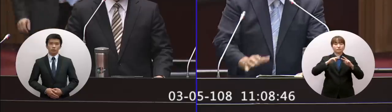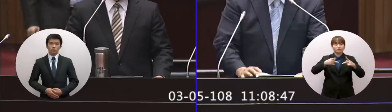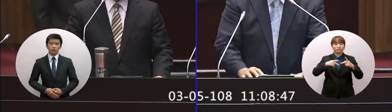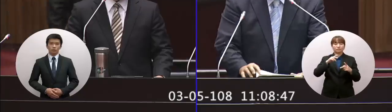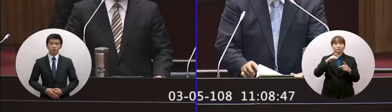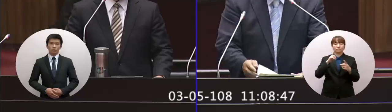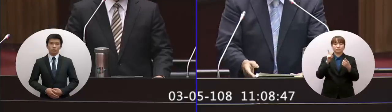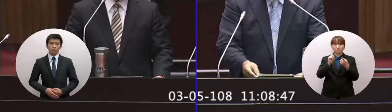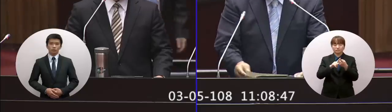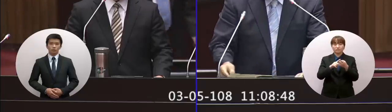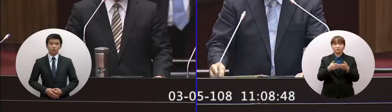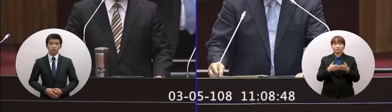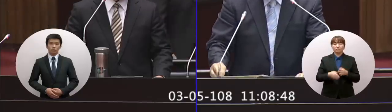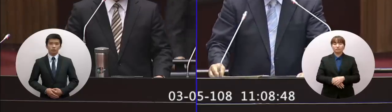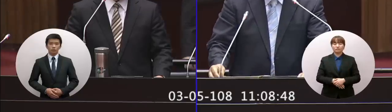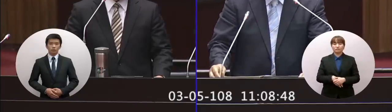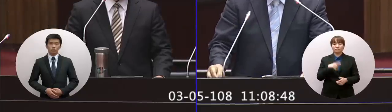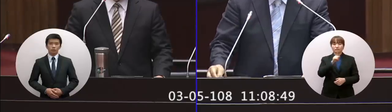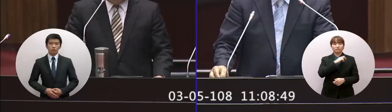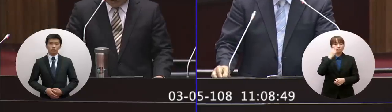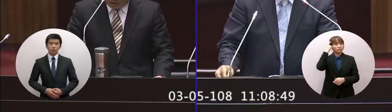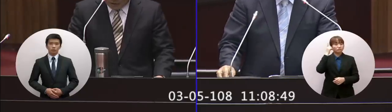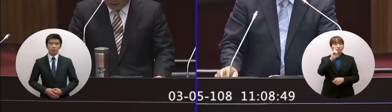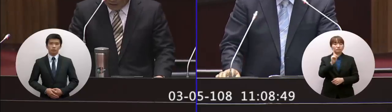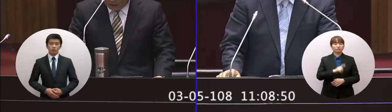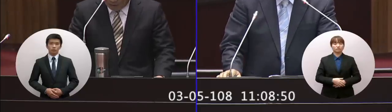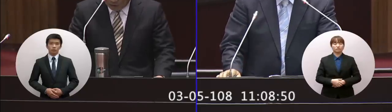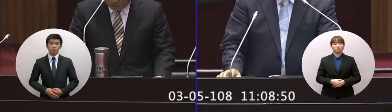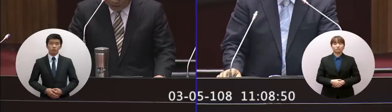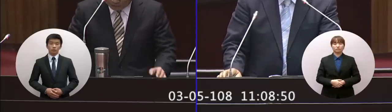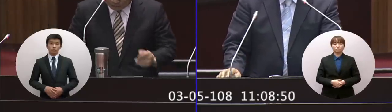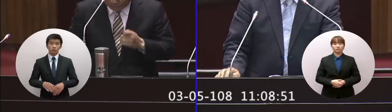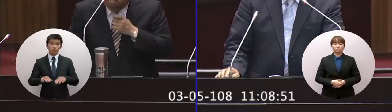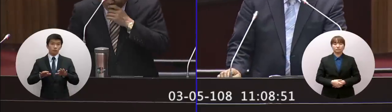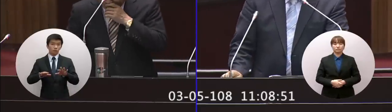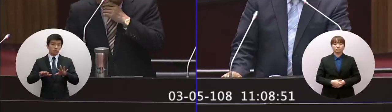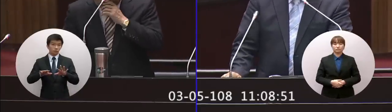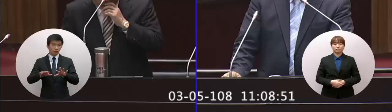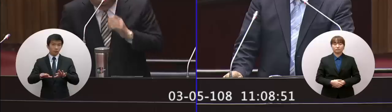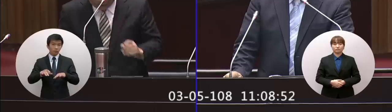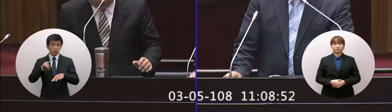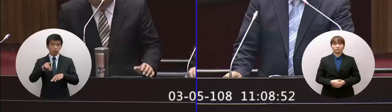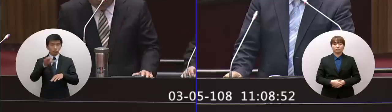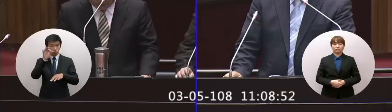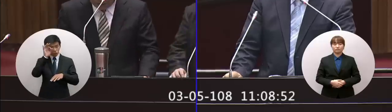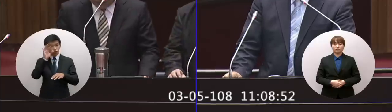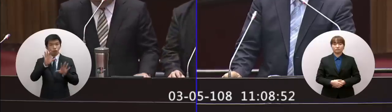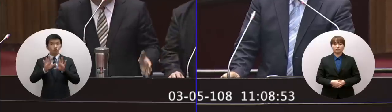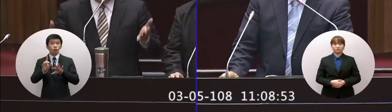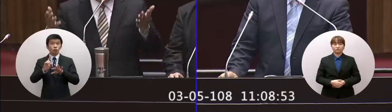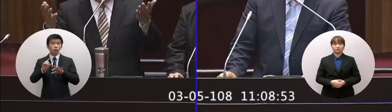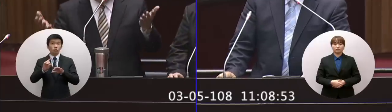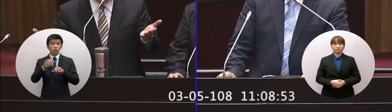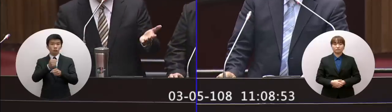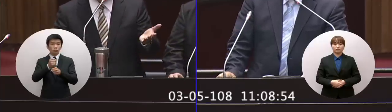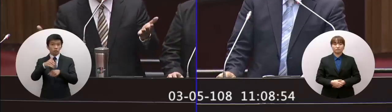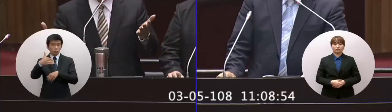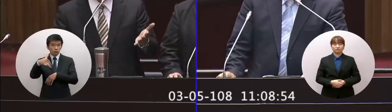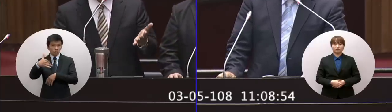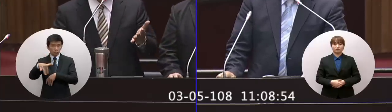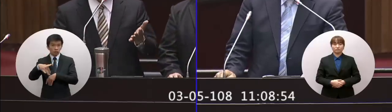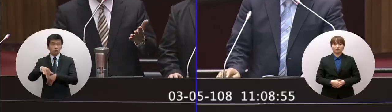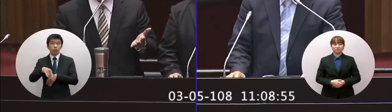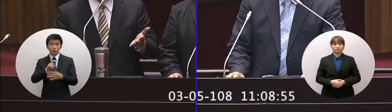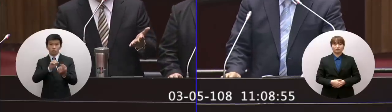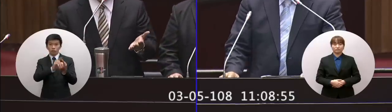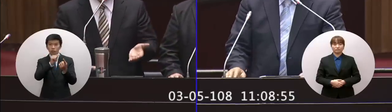不晓得院长的个人的态度怎么样？ 现在还没有看怎么样，我们会有任何